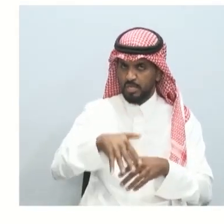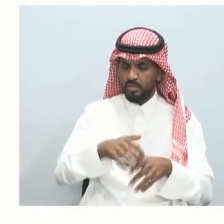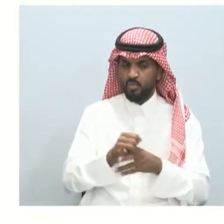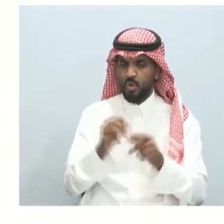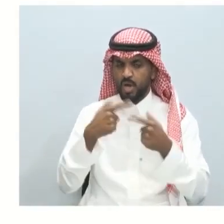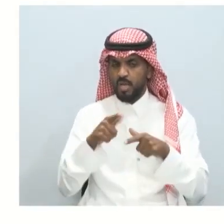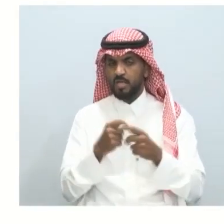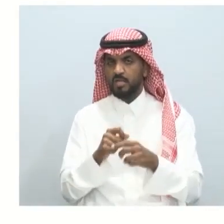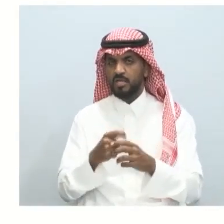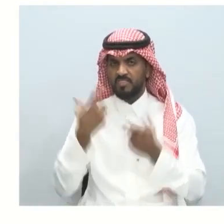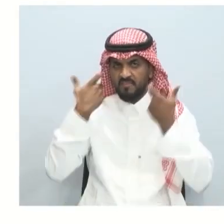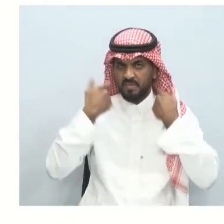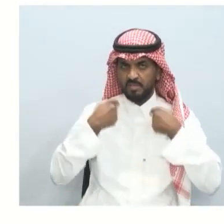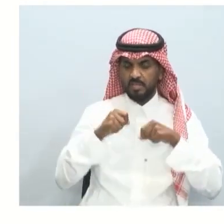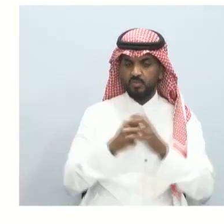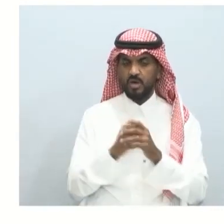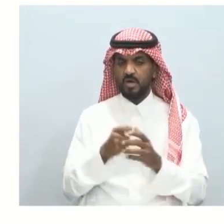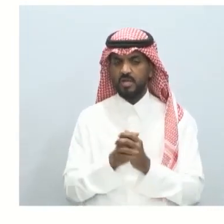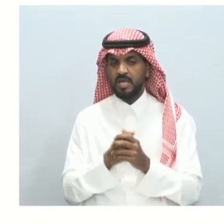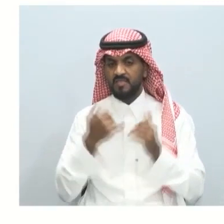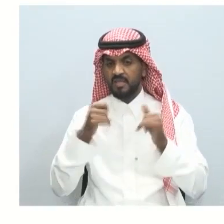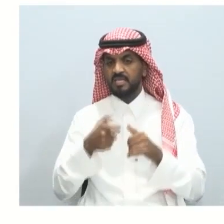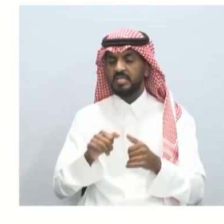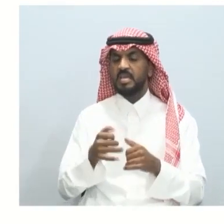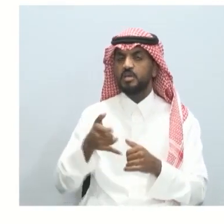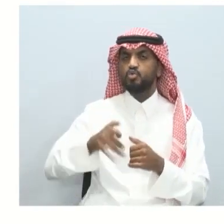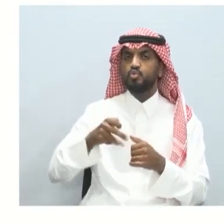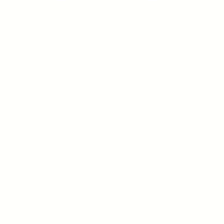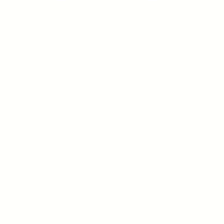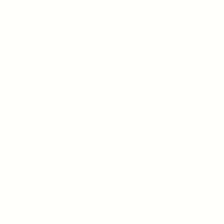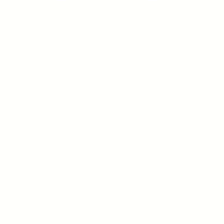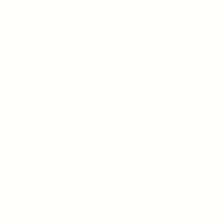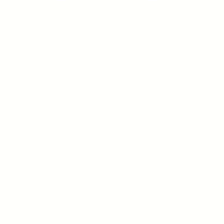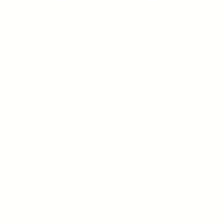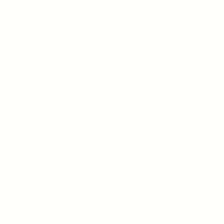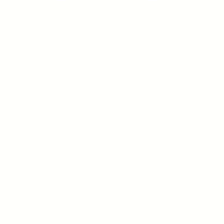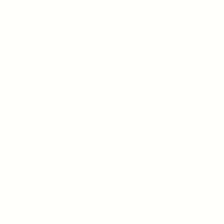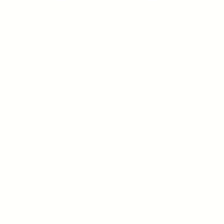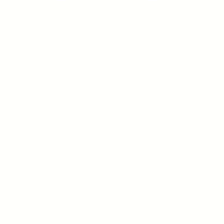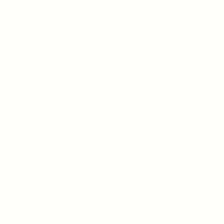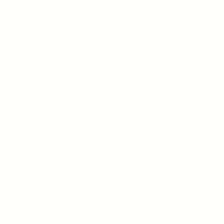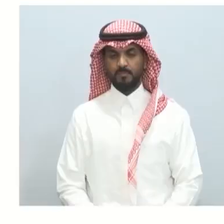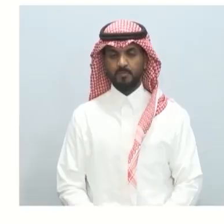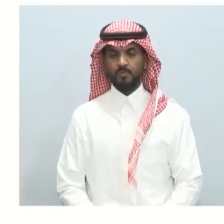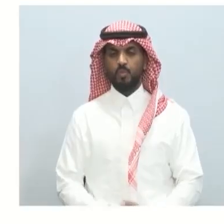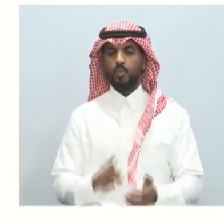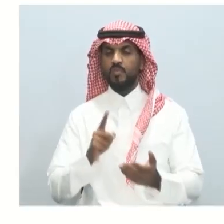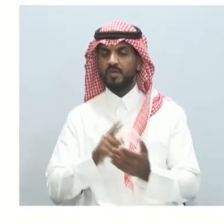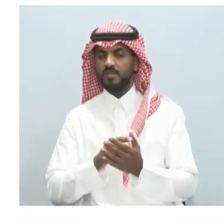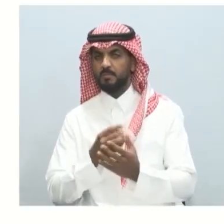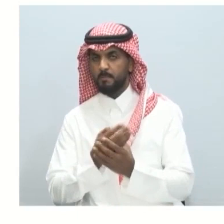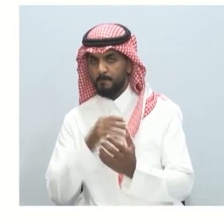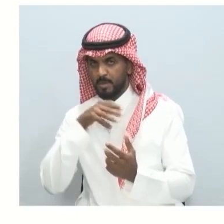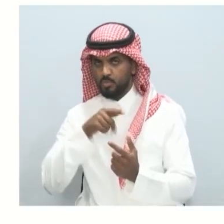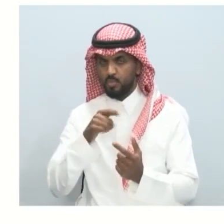فقال له يا ذا القرنين ان ياجوج وماجوج مفسدون في الارض وضربت بنو مازن